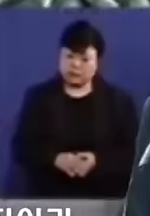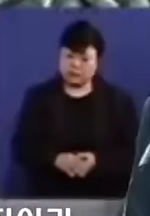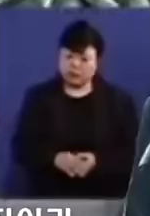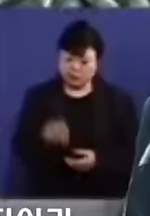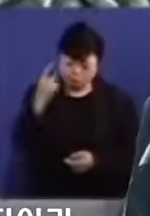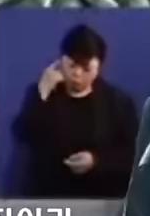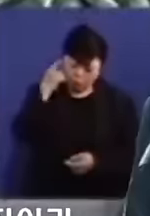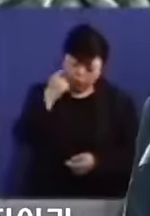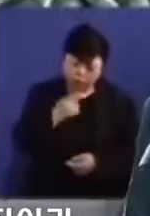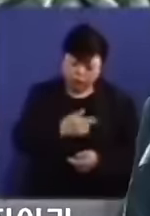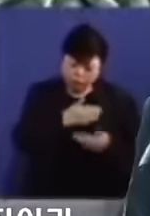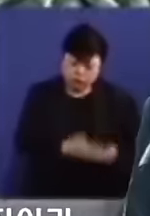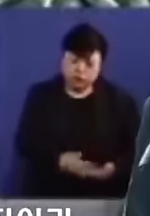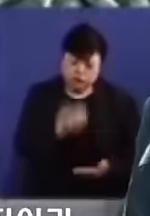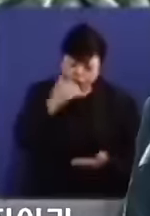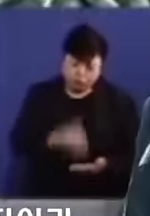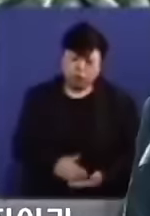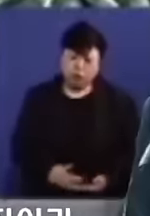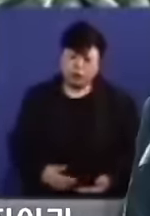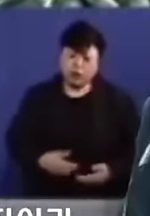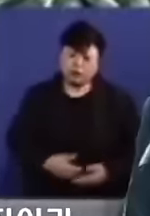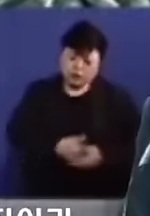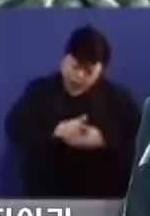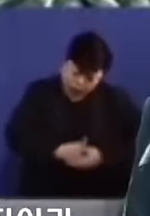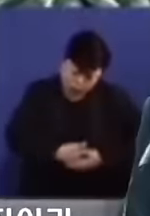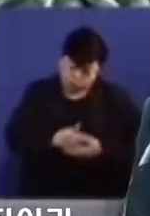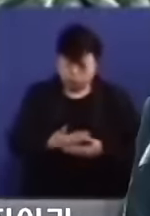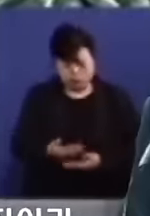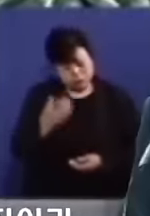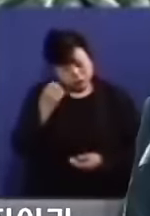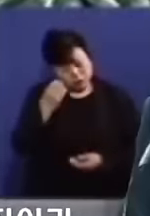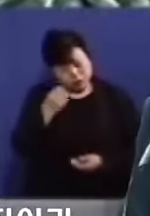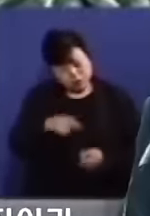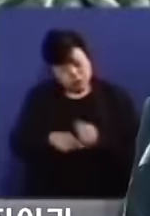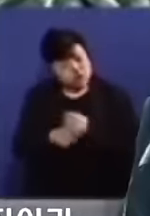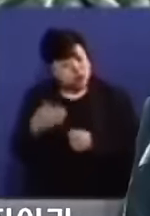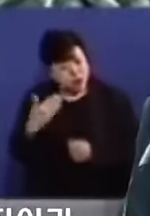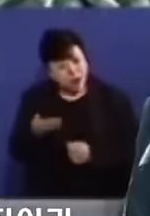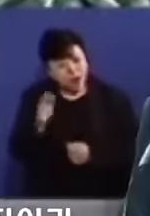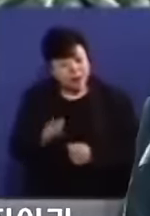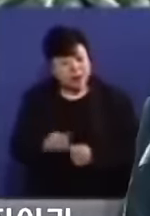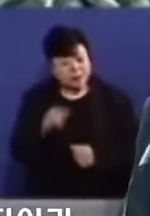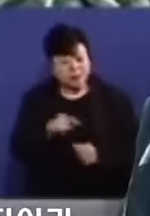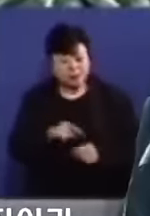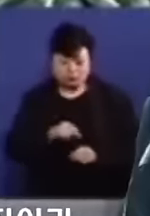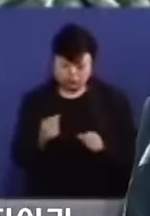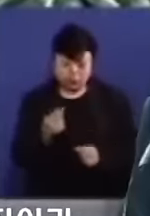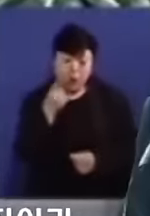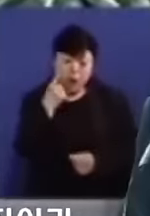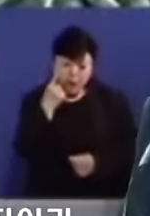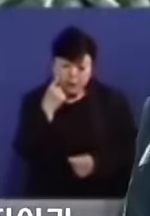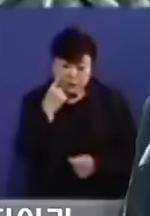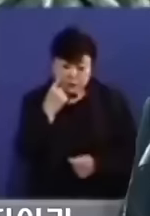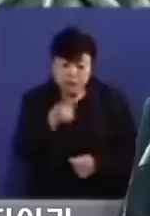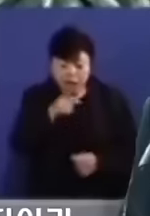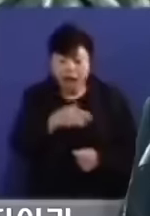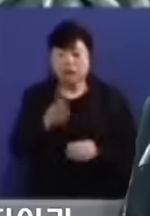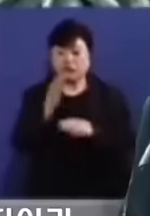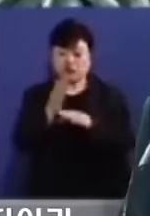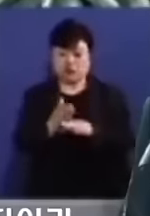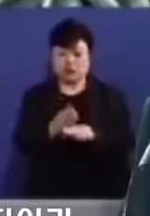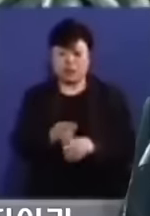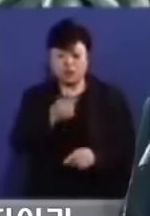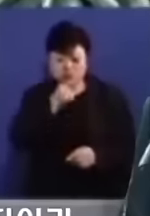이 사람들이 왜 나에게 무거운 돌을 가슴에 안겨주는지 모르지만은 그러나 시킨 대로 따라가니까 강 중간에